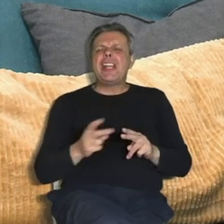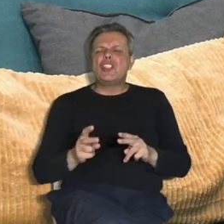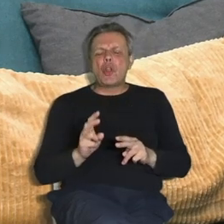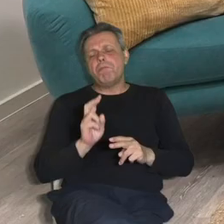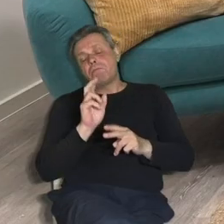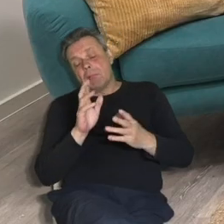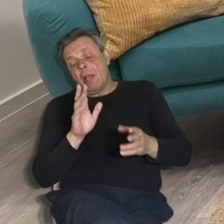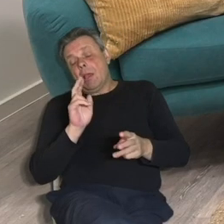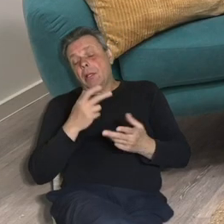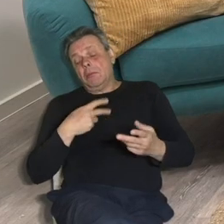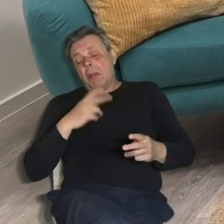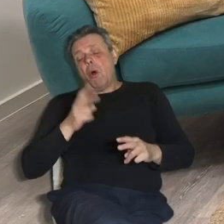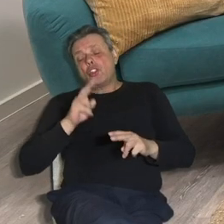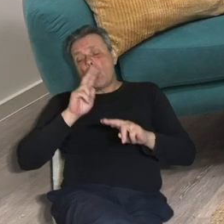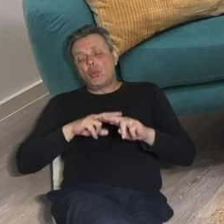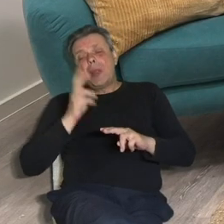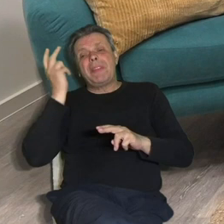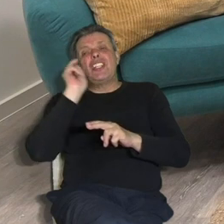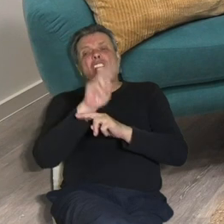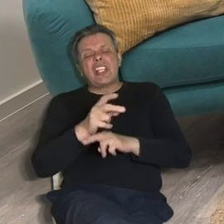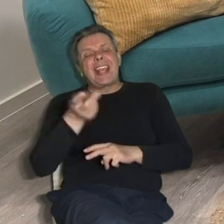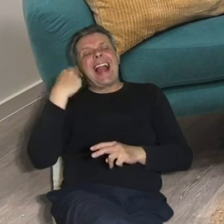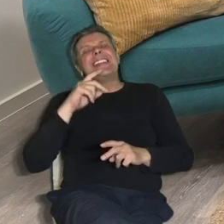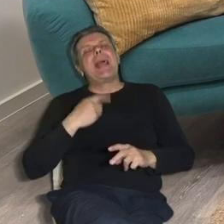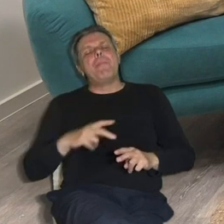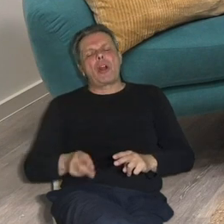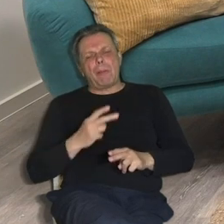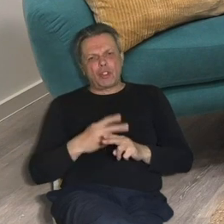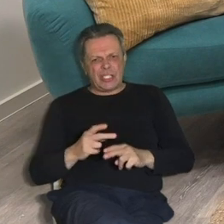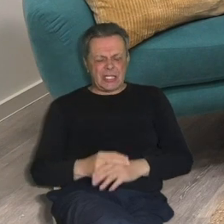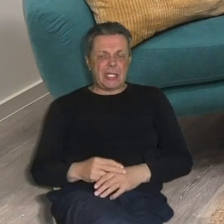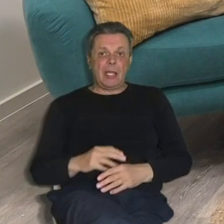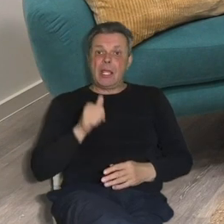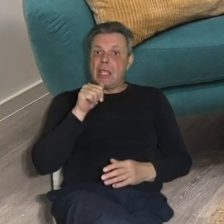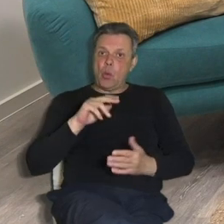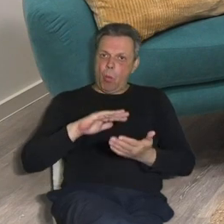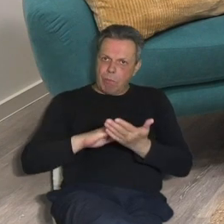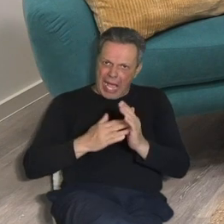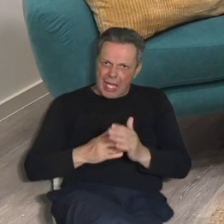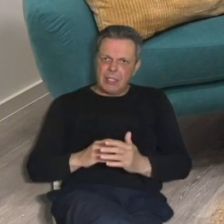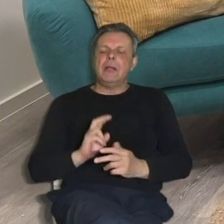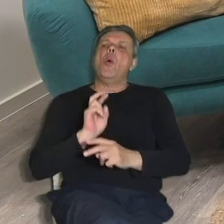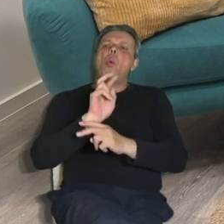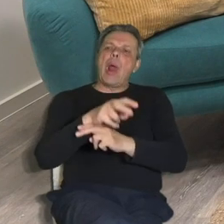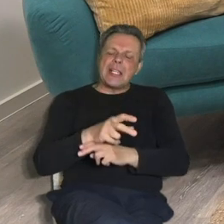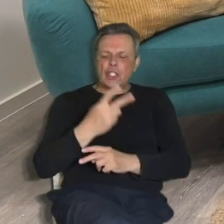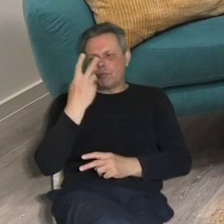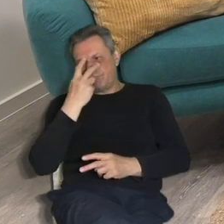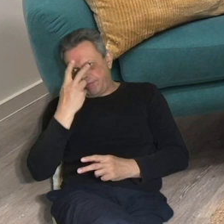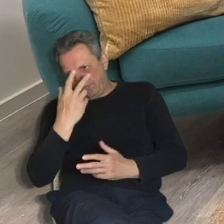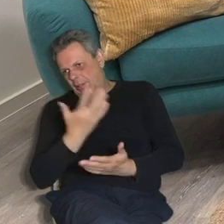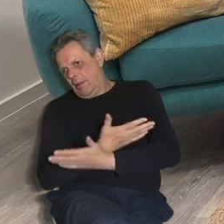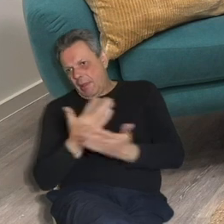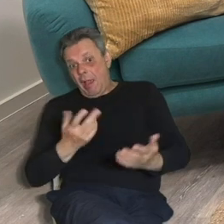ući biti svećenik, ali ćeš nužno morati se pročistiti to. I u brak se ulazi s jednom zaljubljenošću, ali ćeš morati prijeći u ljubav. A to